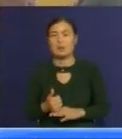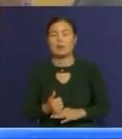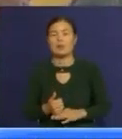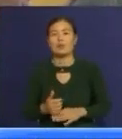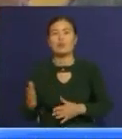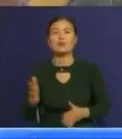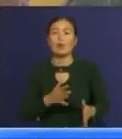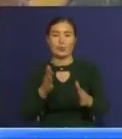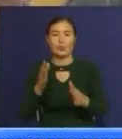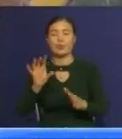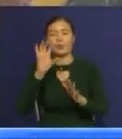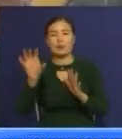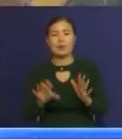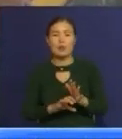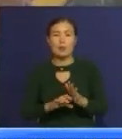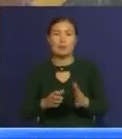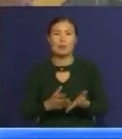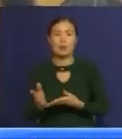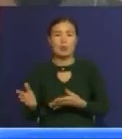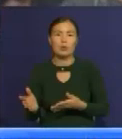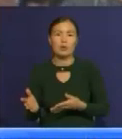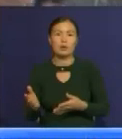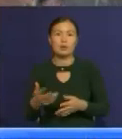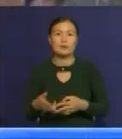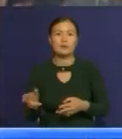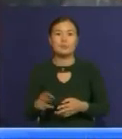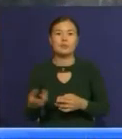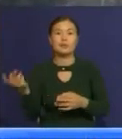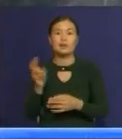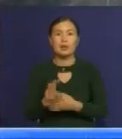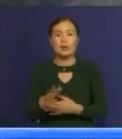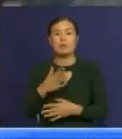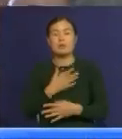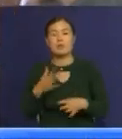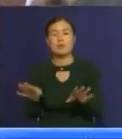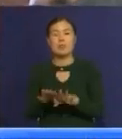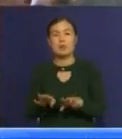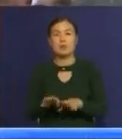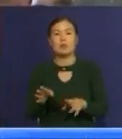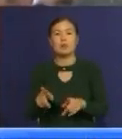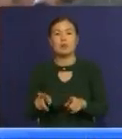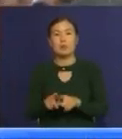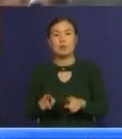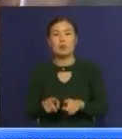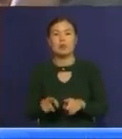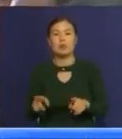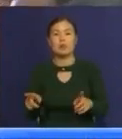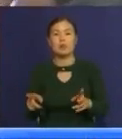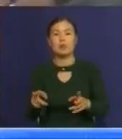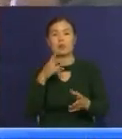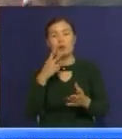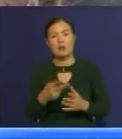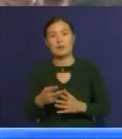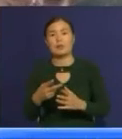елбасымыздың жолдауын қалай орындап атыр Ақшұқыр елді мекені деп келіп, бізбенен мынадай сүйіркелесіп, қалу